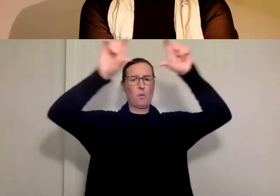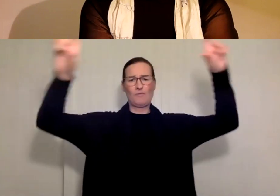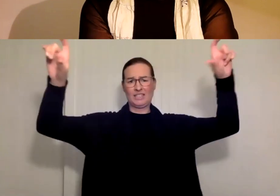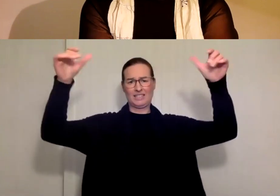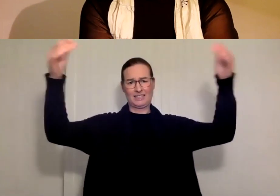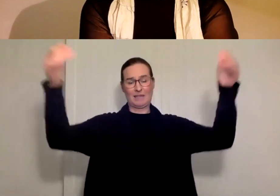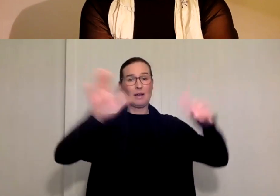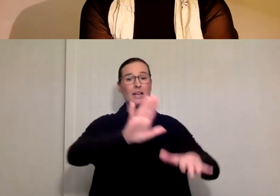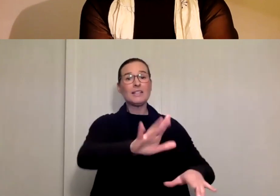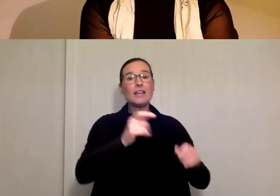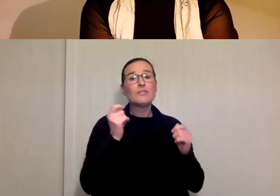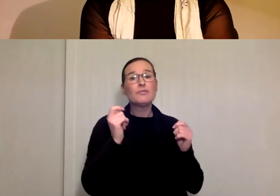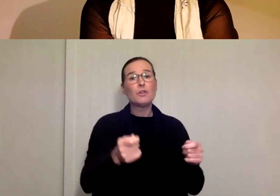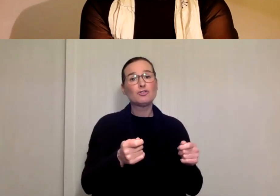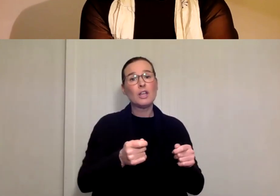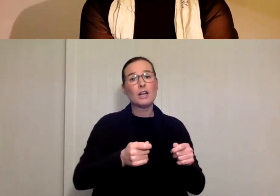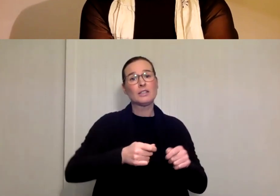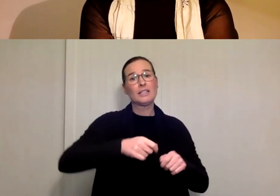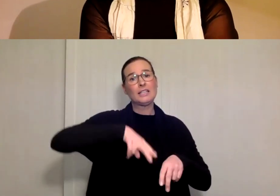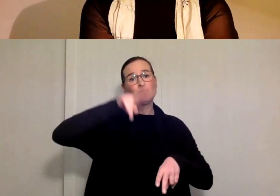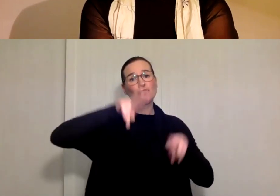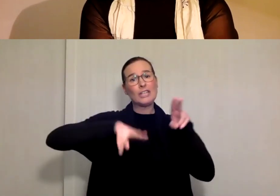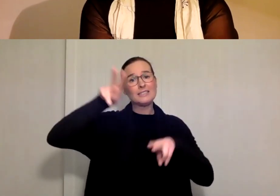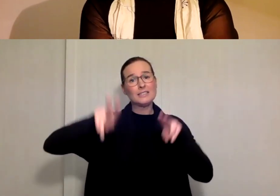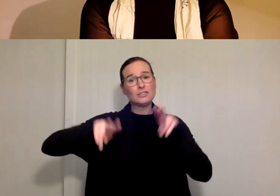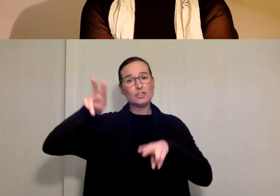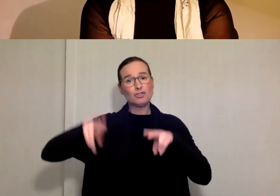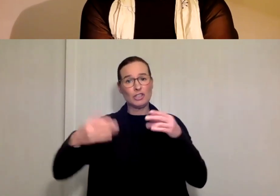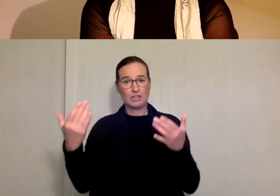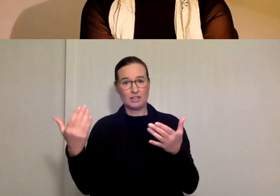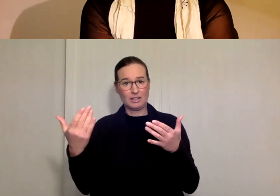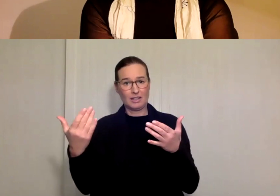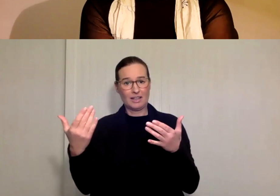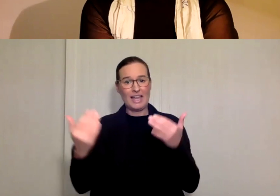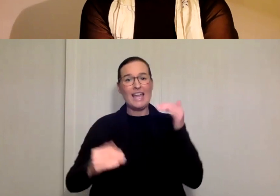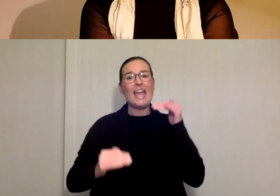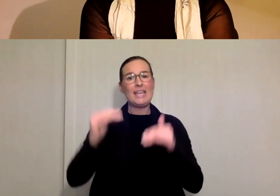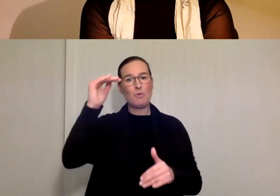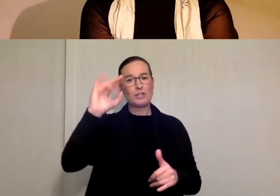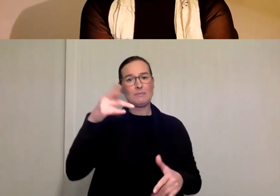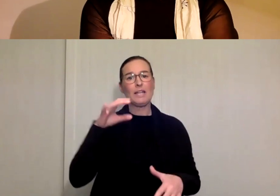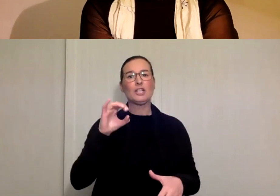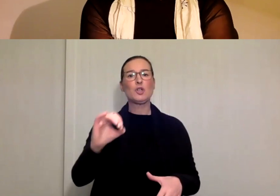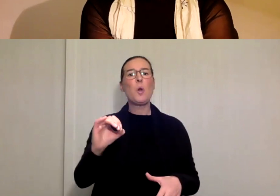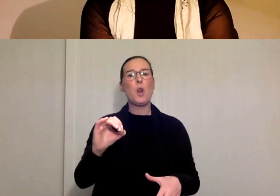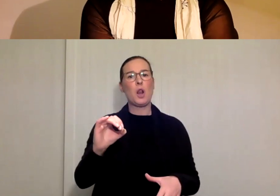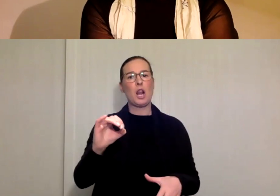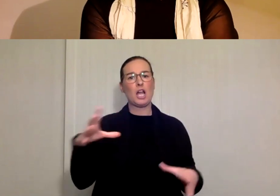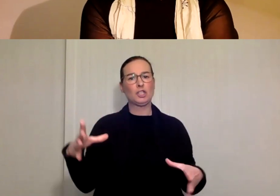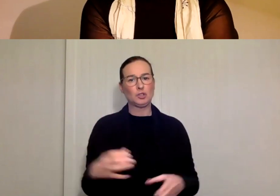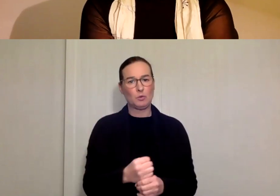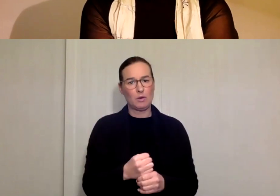Sie vorschlagen, eine statistische Erhebung dann sozusagen zu einer Nullsumme gemacht zu werden, dass man das Virus so schnell wie möglich auf Null kommt, würde